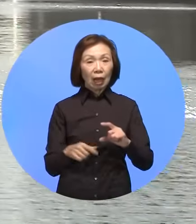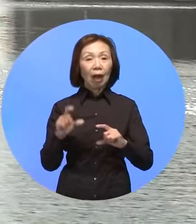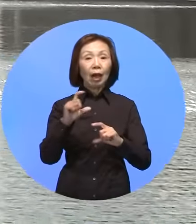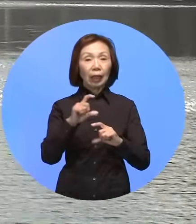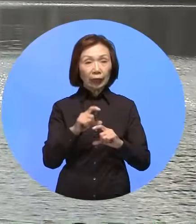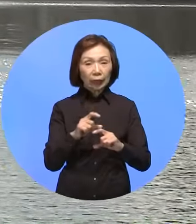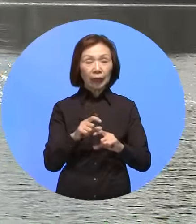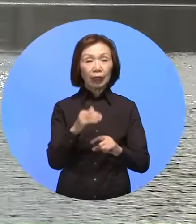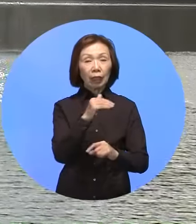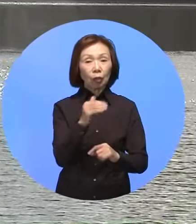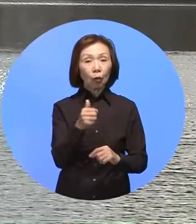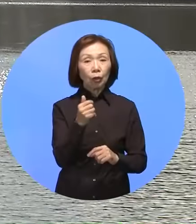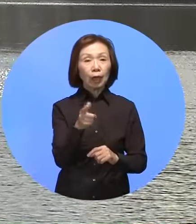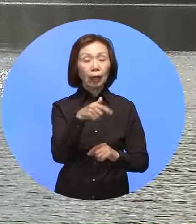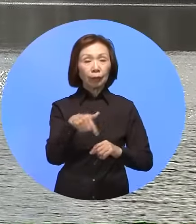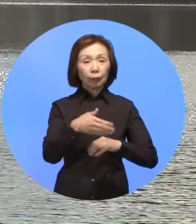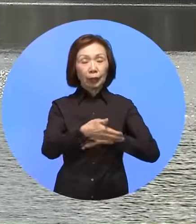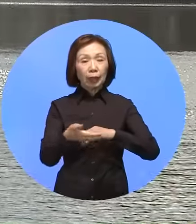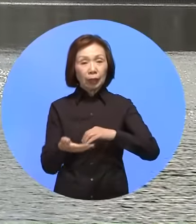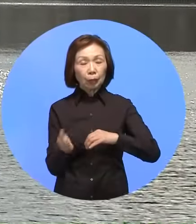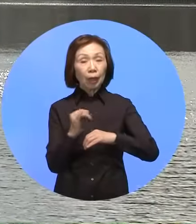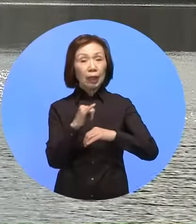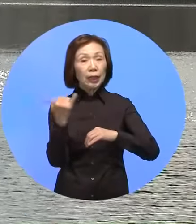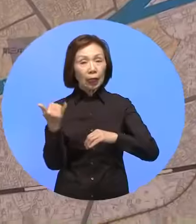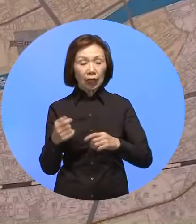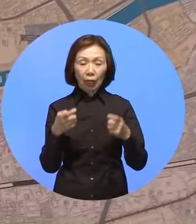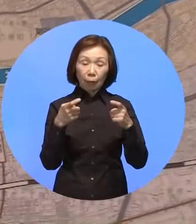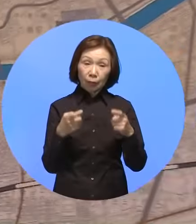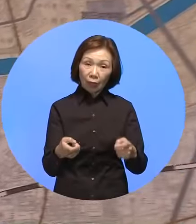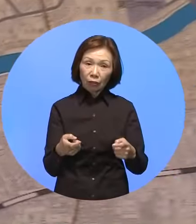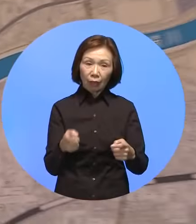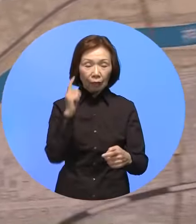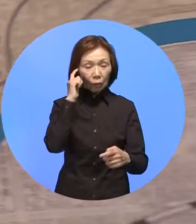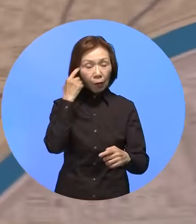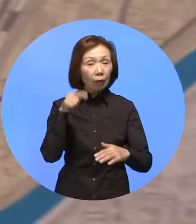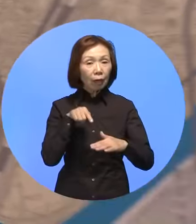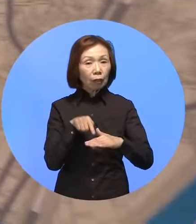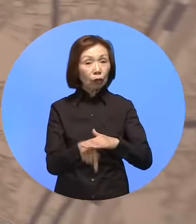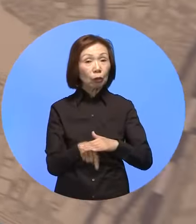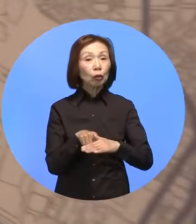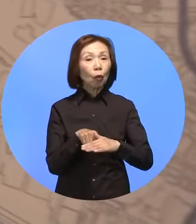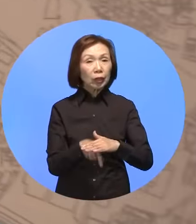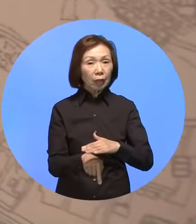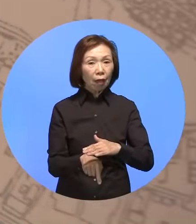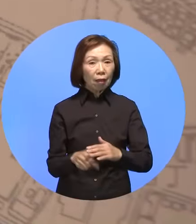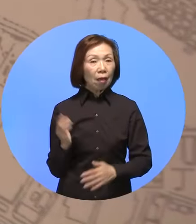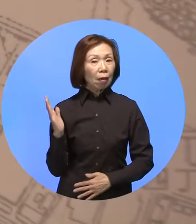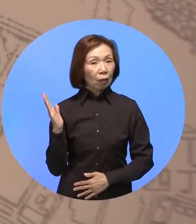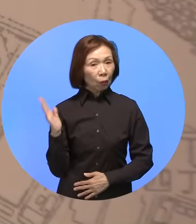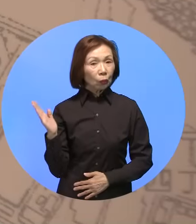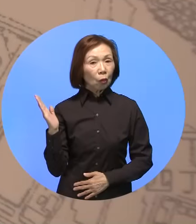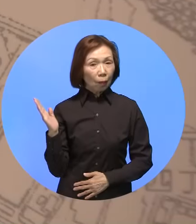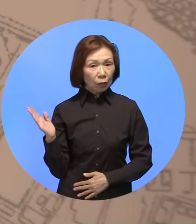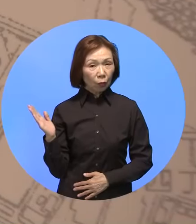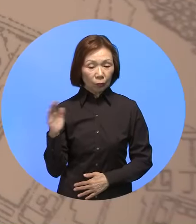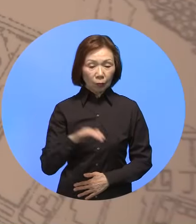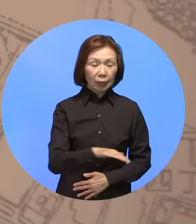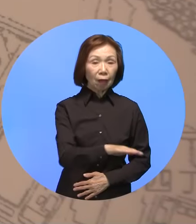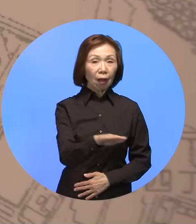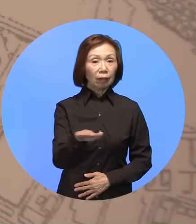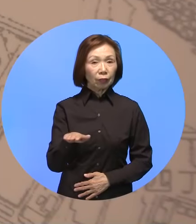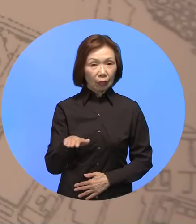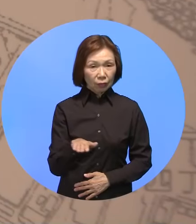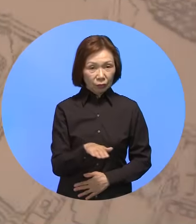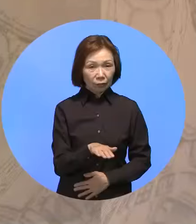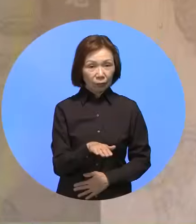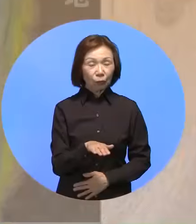ボタン島移籍がミラとだったのではと考えられる理由としてこの場所の月へがありますボタン自慢席